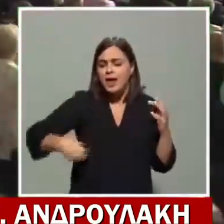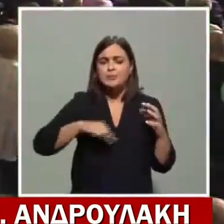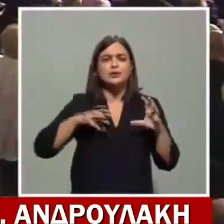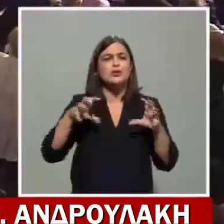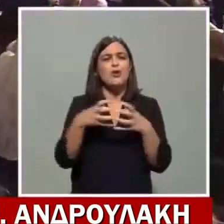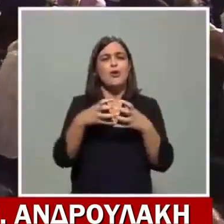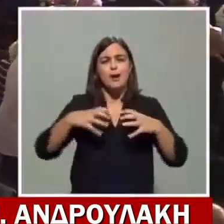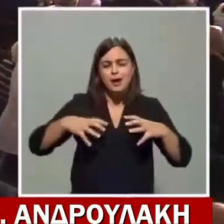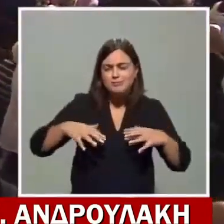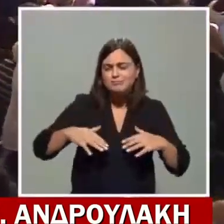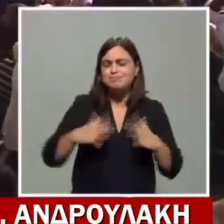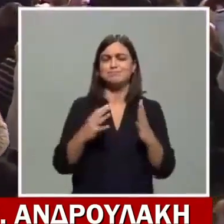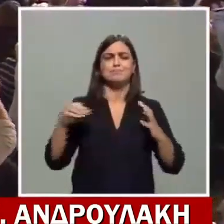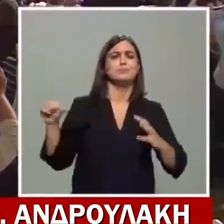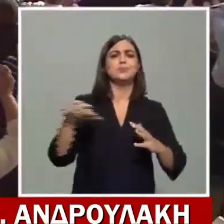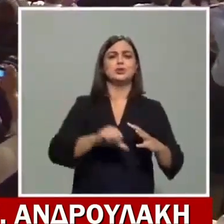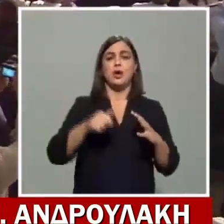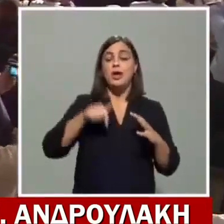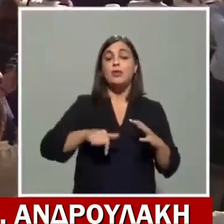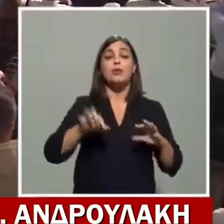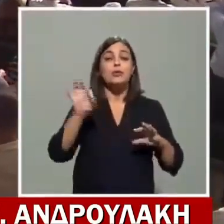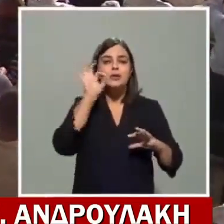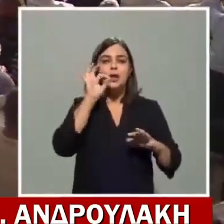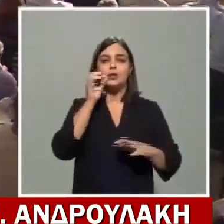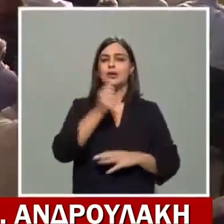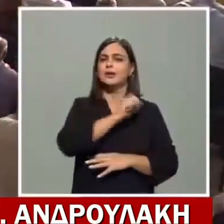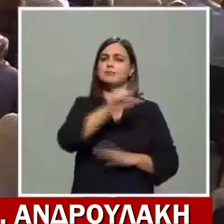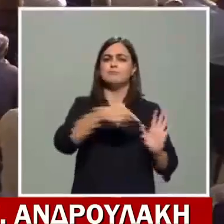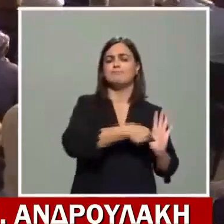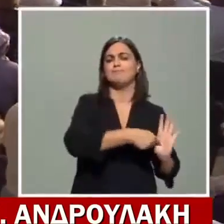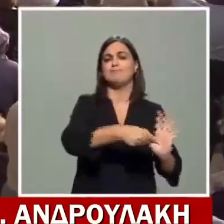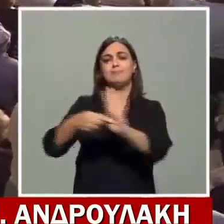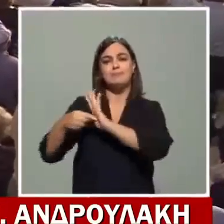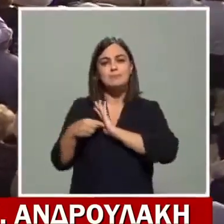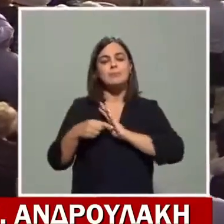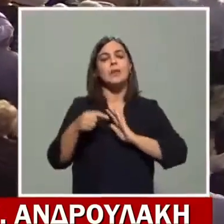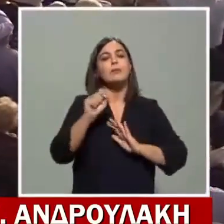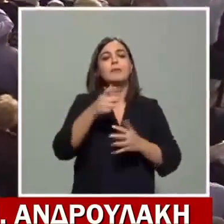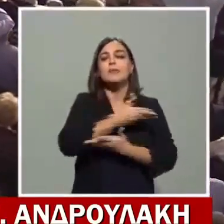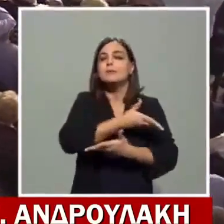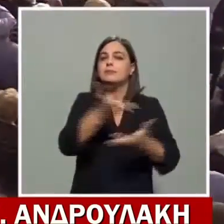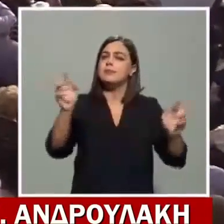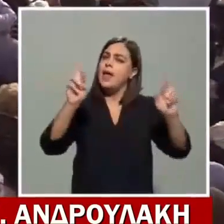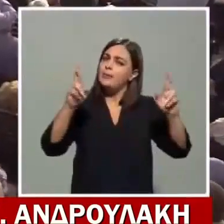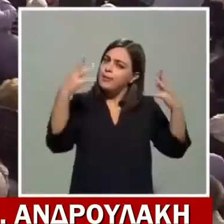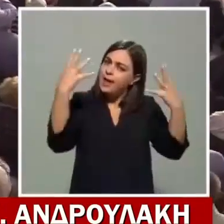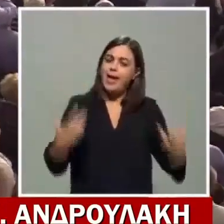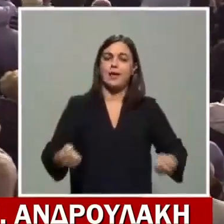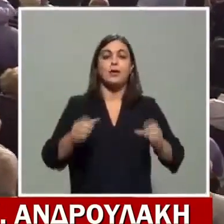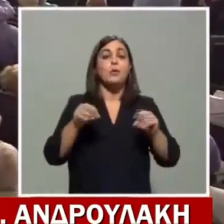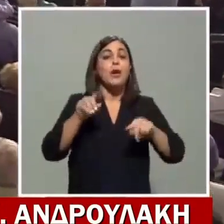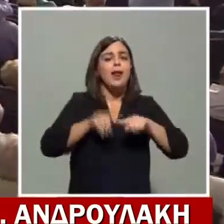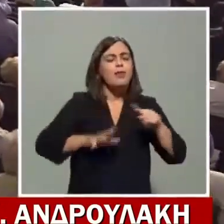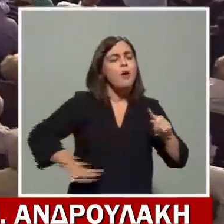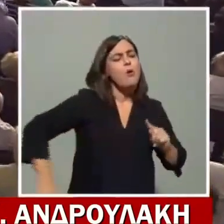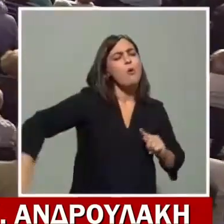σχολείο αλλά και στη σχολή πληροφορικής και τηλεπικοινωνιών του πανεπιστημίου ιωαννίνων το απόγευμα της ίδιας ημέρας θα